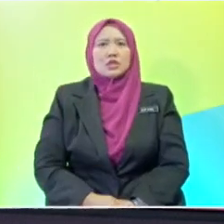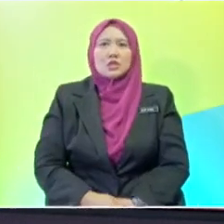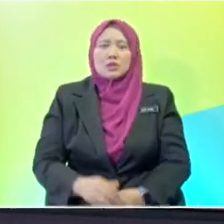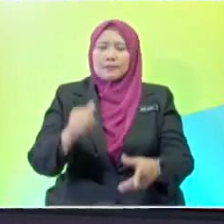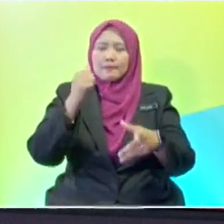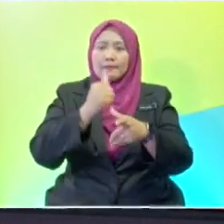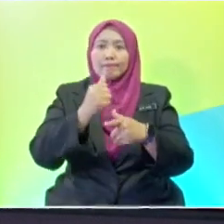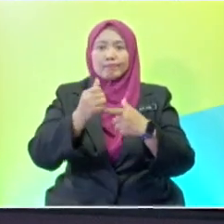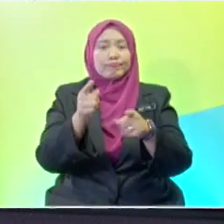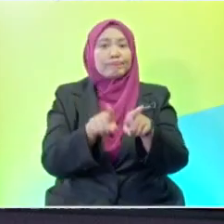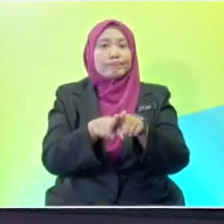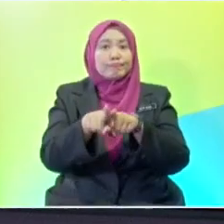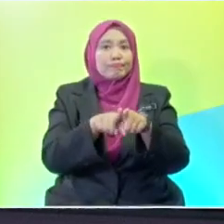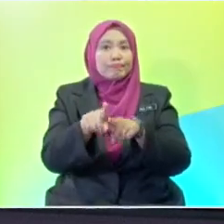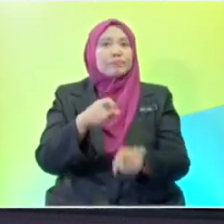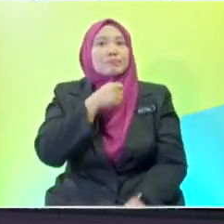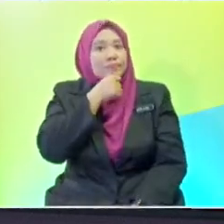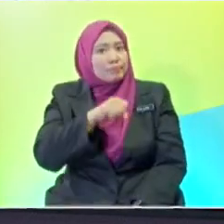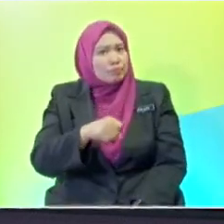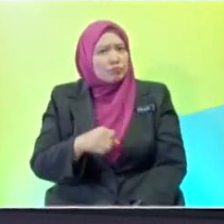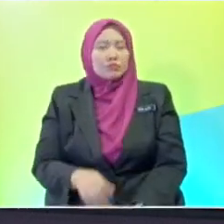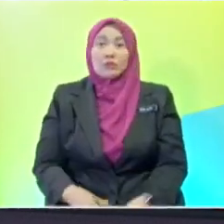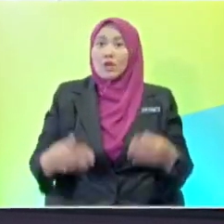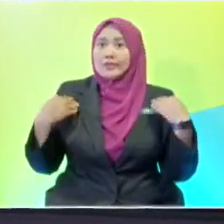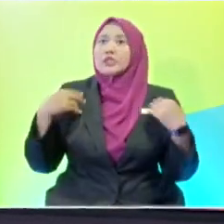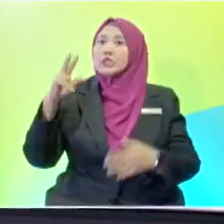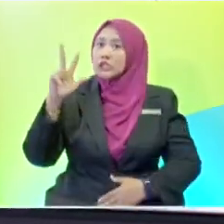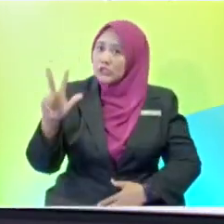Malaysia Hanya ada 3 buah sekolah yang menawarkan mata pelajaran